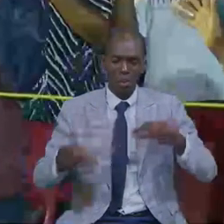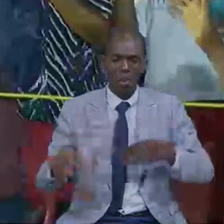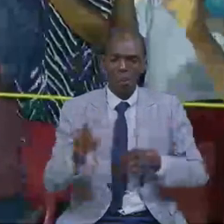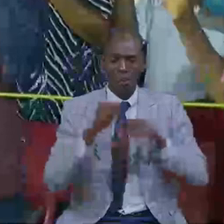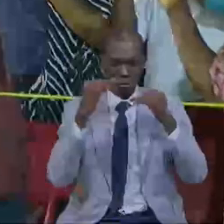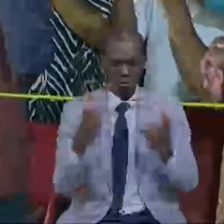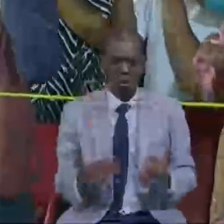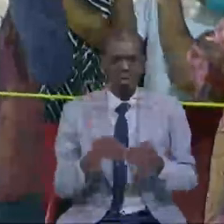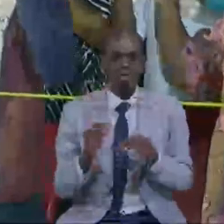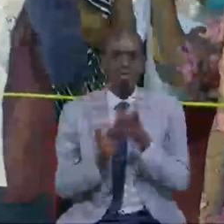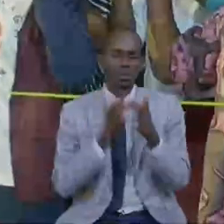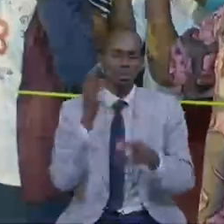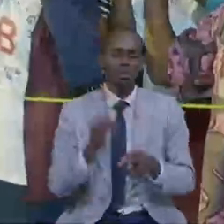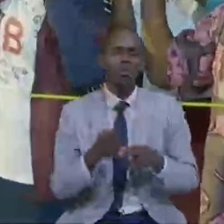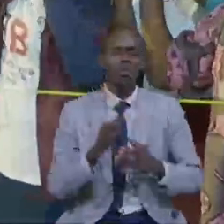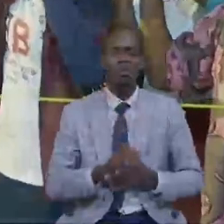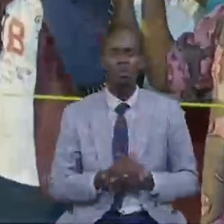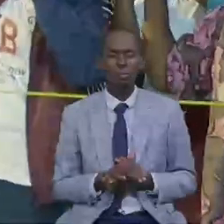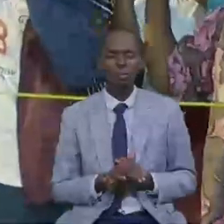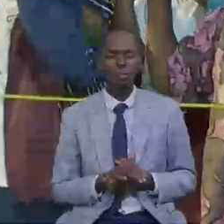les au nom de Jésus